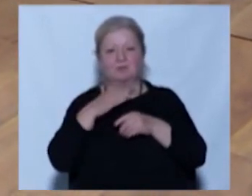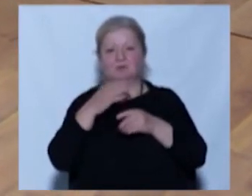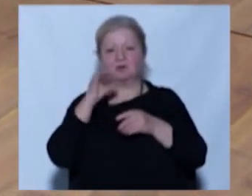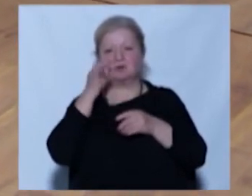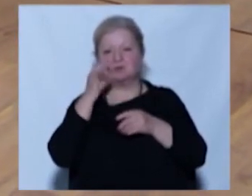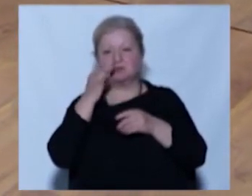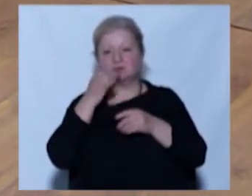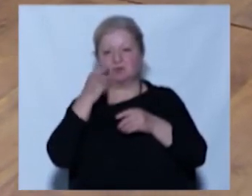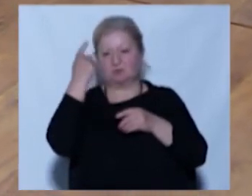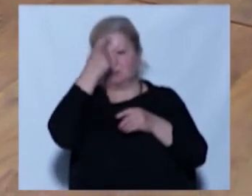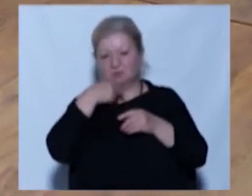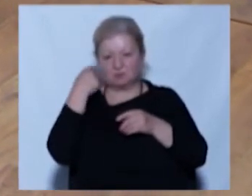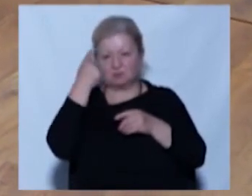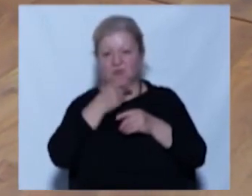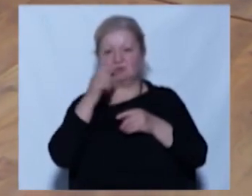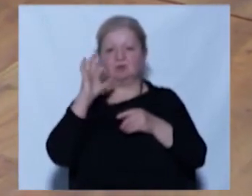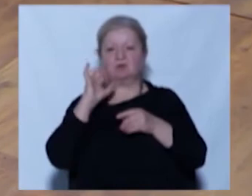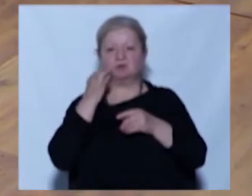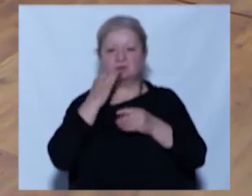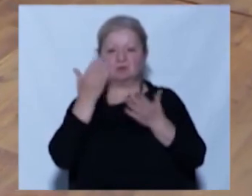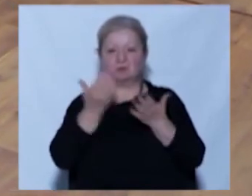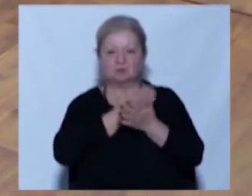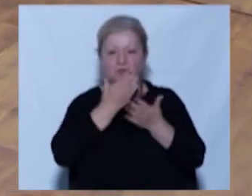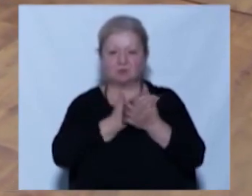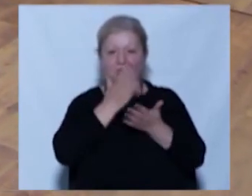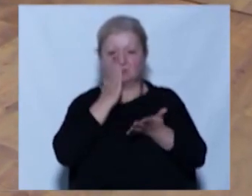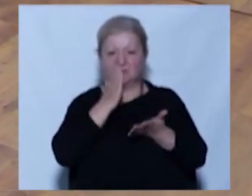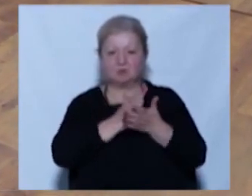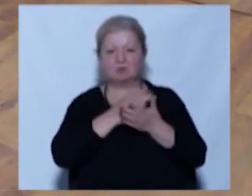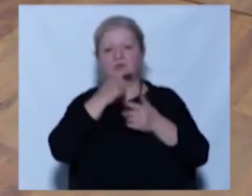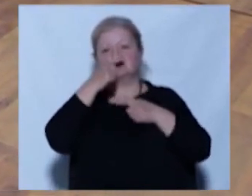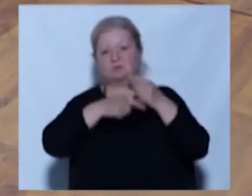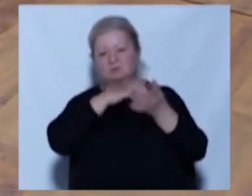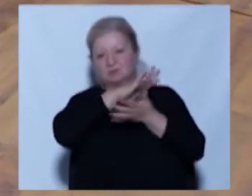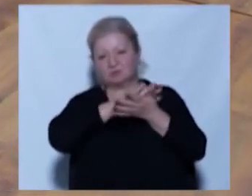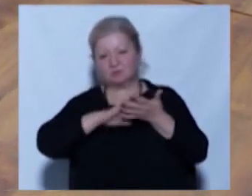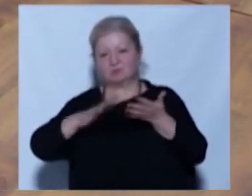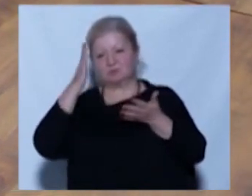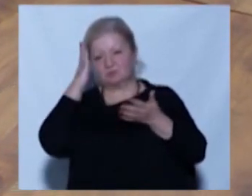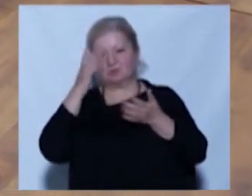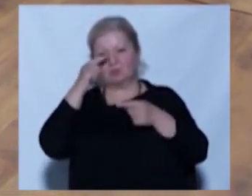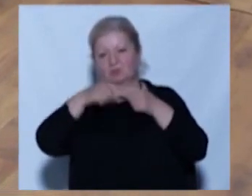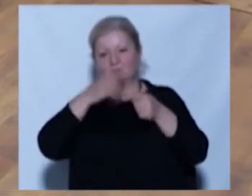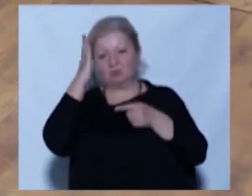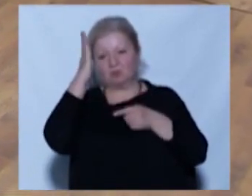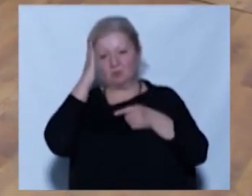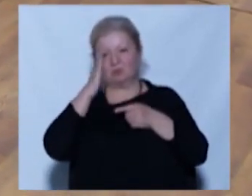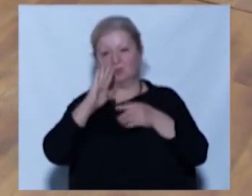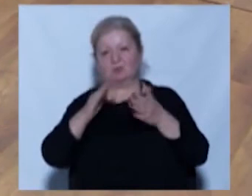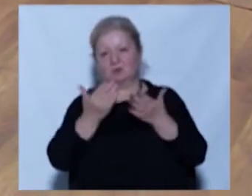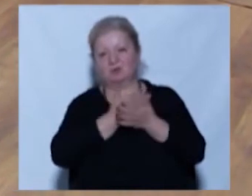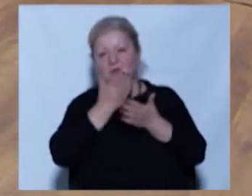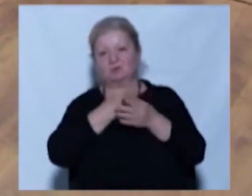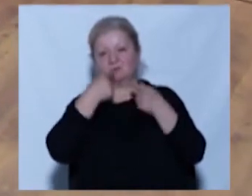გვაქვს, უამრავი ისტორიული პირი, რომლის შესახებაც შემდეგ განვაგრძობთ საუბარს და შემოგთავაზებთ ალბათ